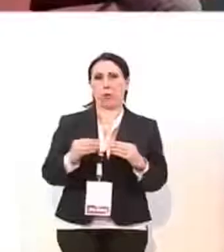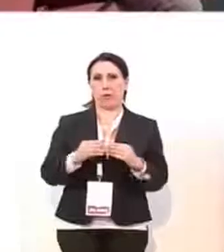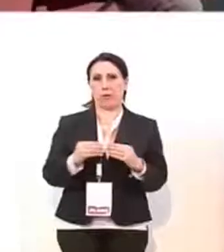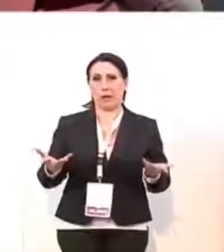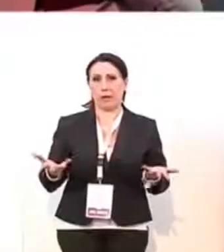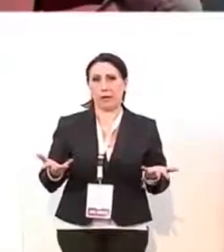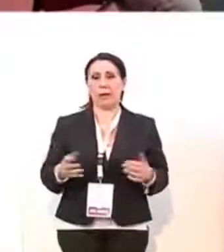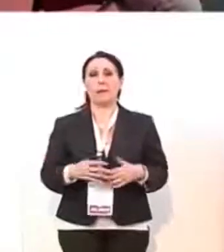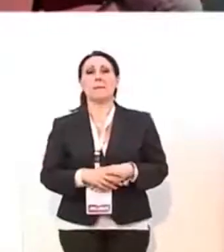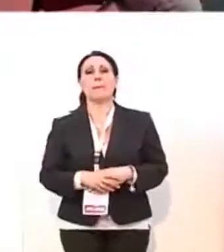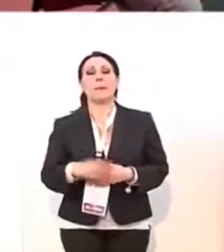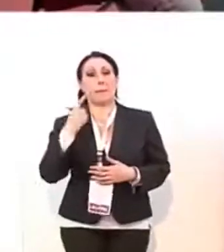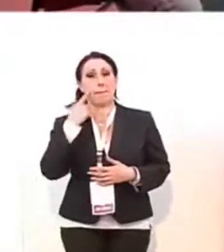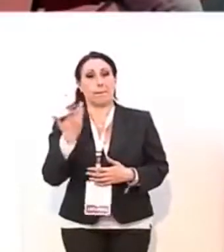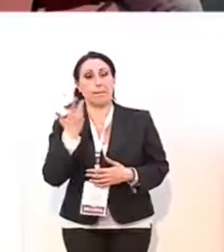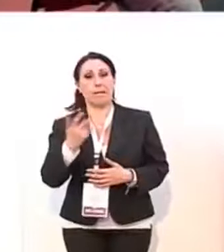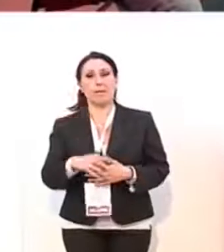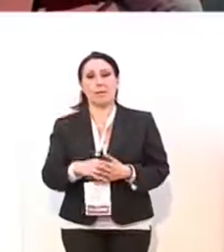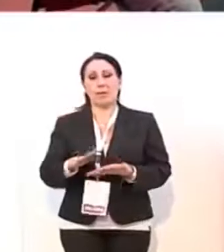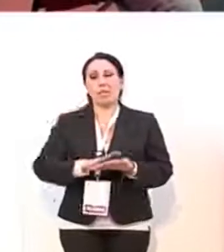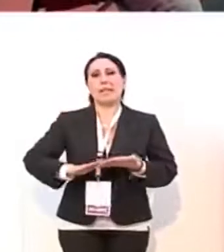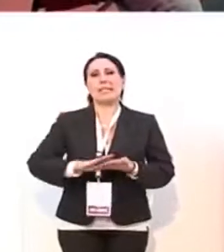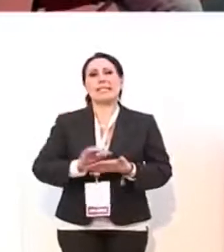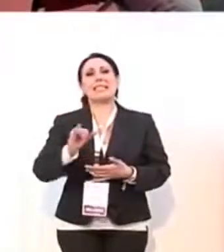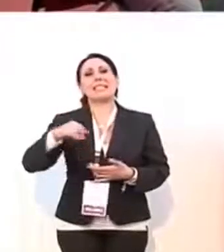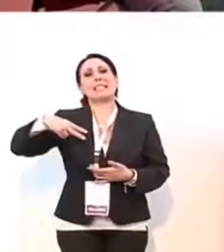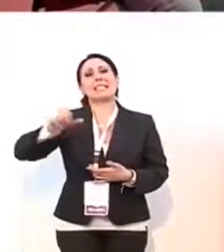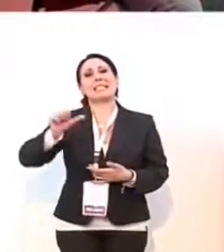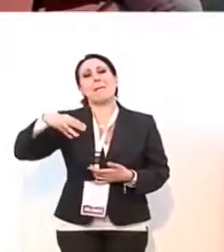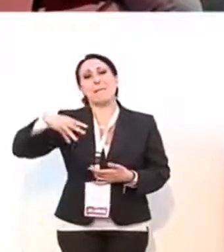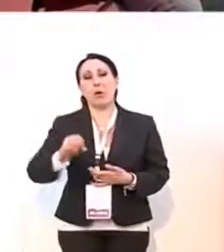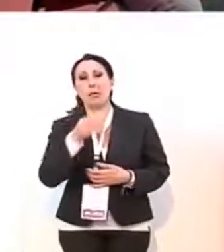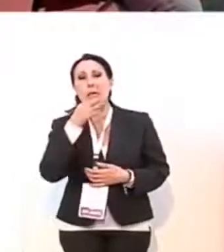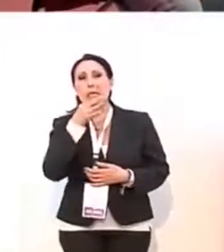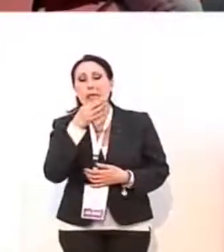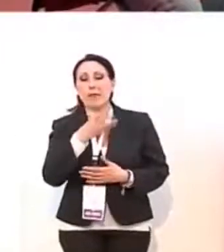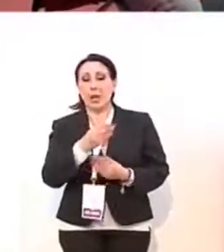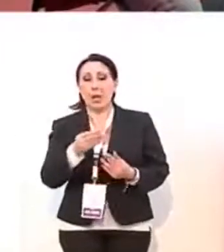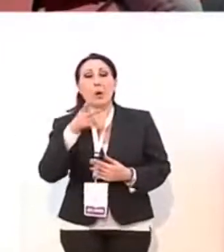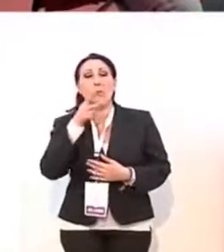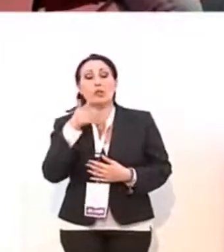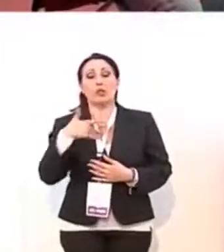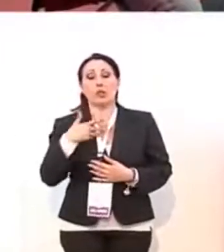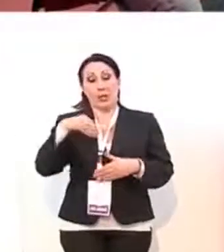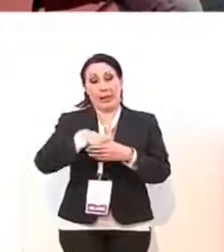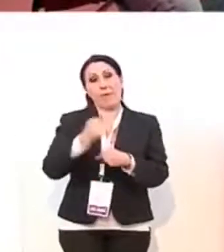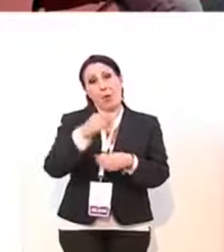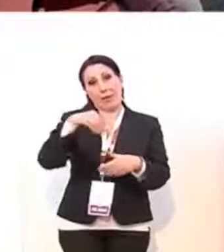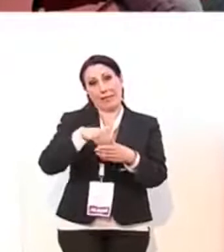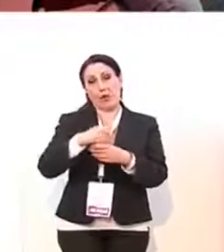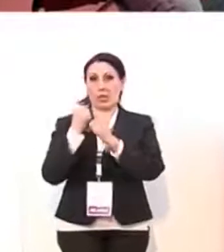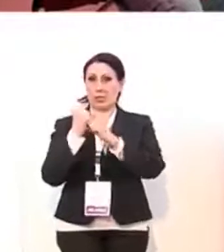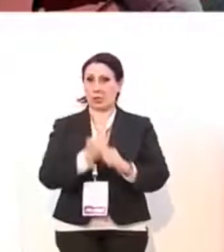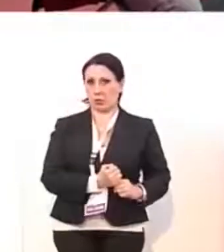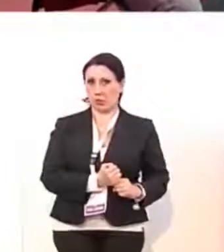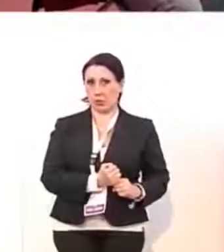episodi di sessismo che riguardano la rete, che riguardano tante donne che sono impegnate nelle istituzioni.